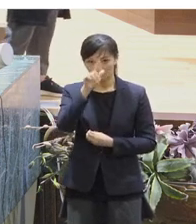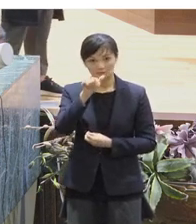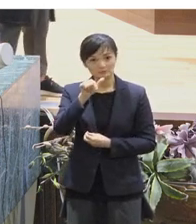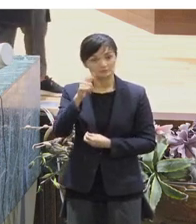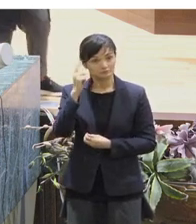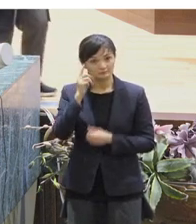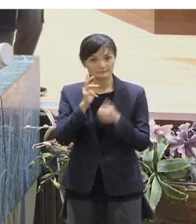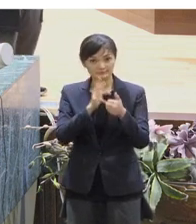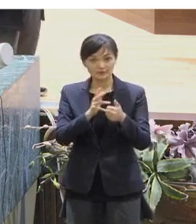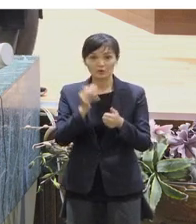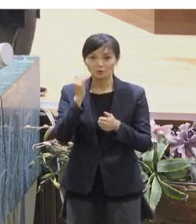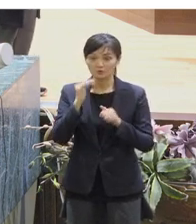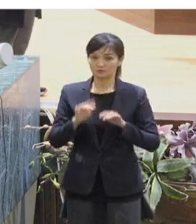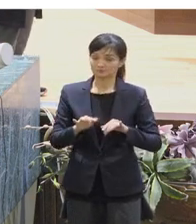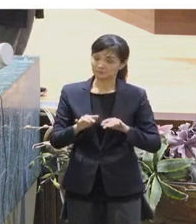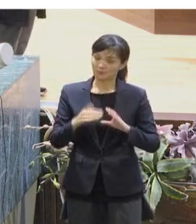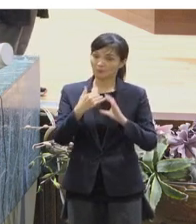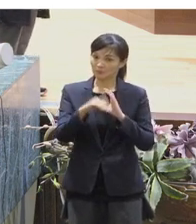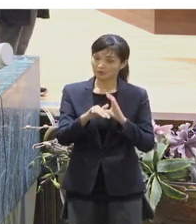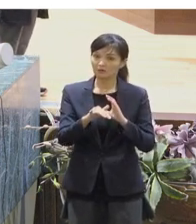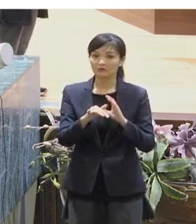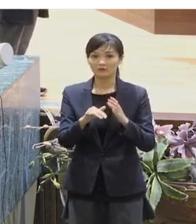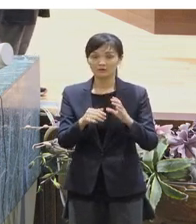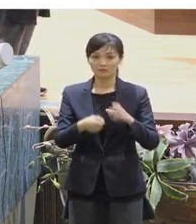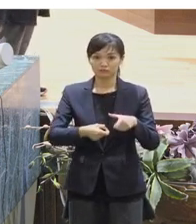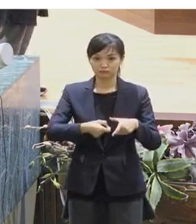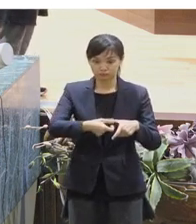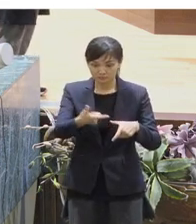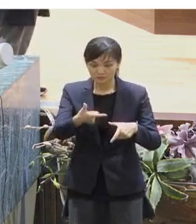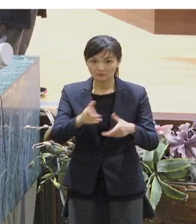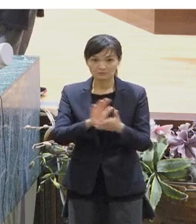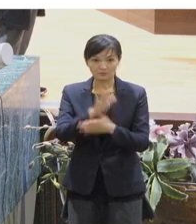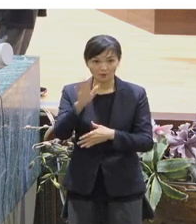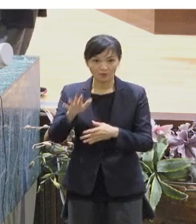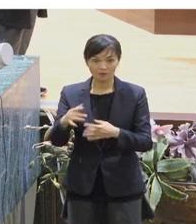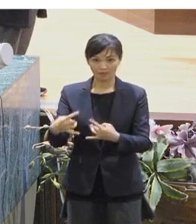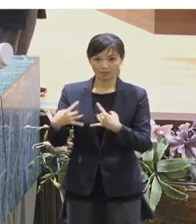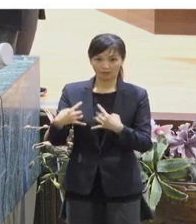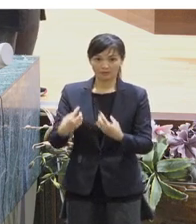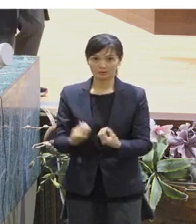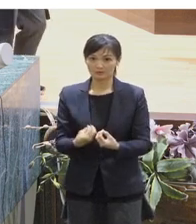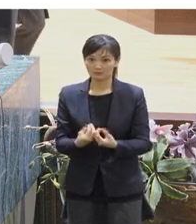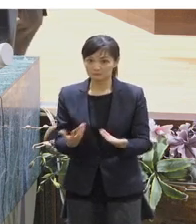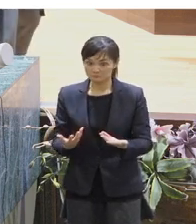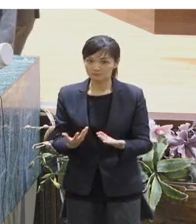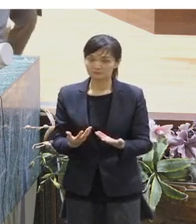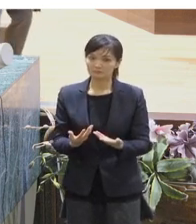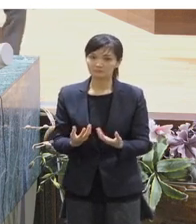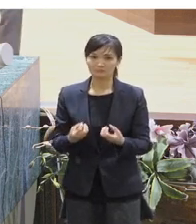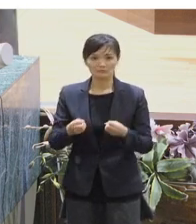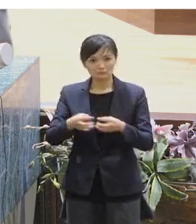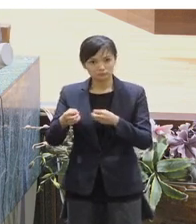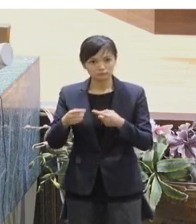这种贴文上面被出征，那在政策到底要怎么样可以再继续讨论？